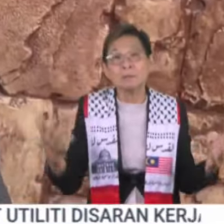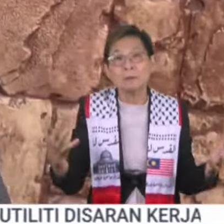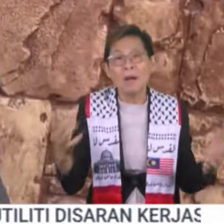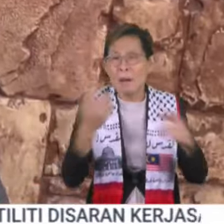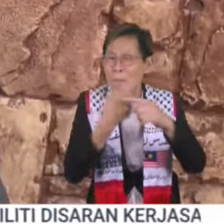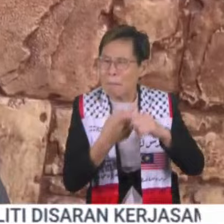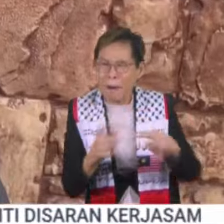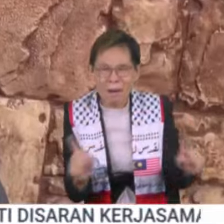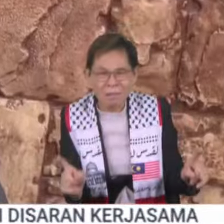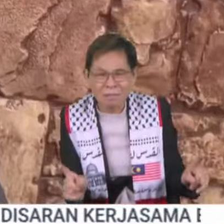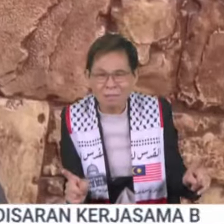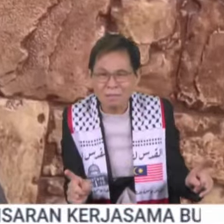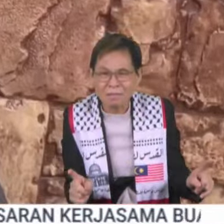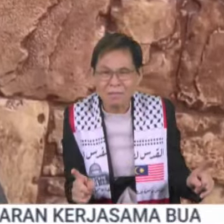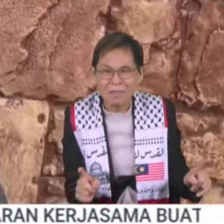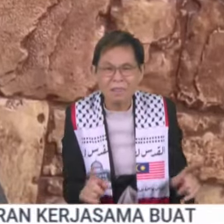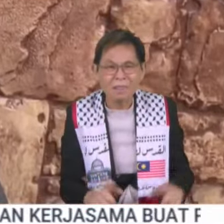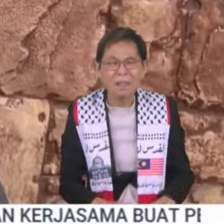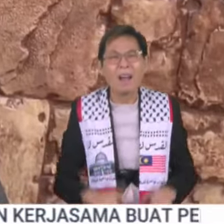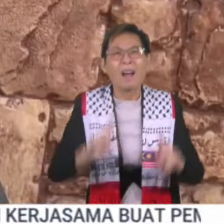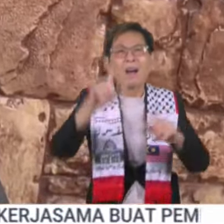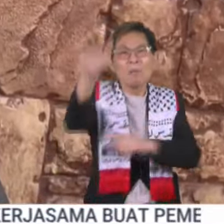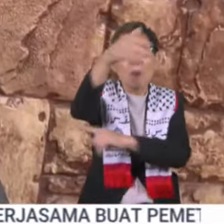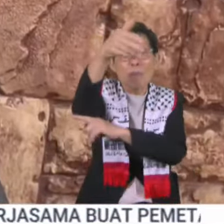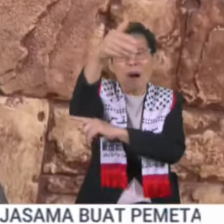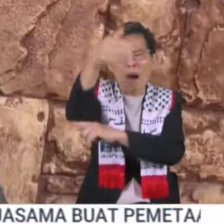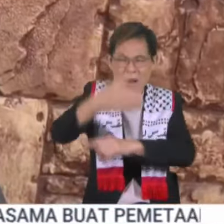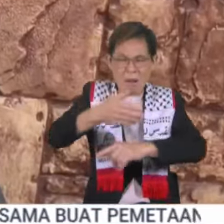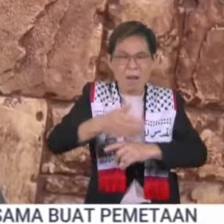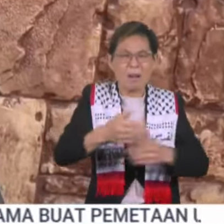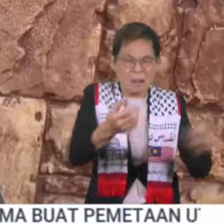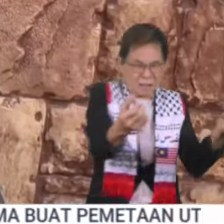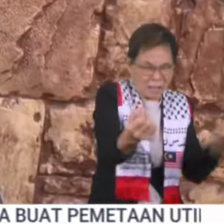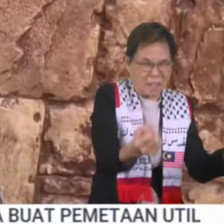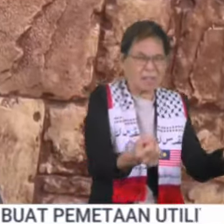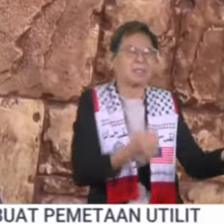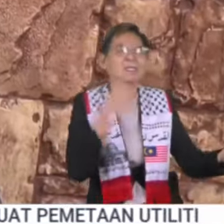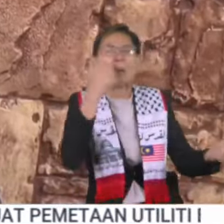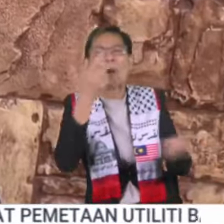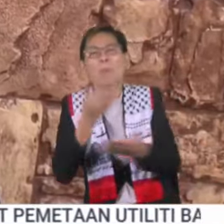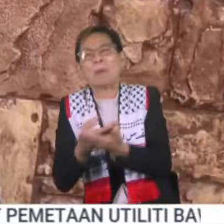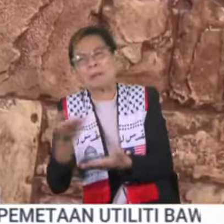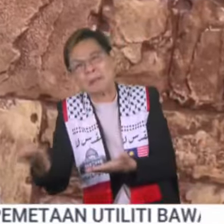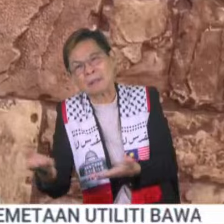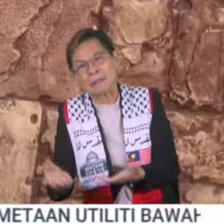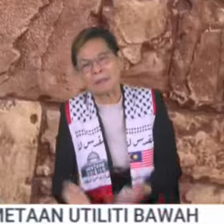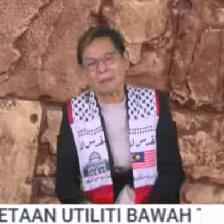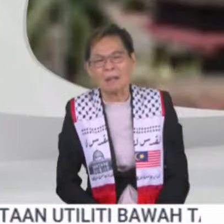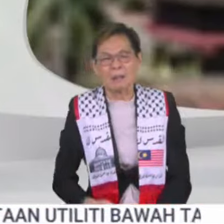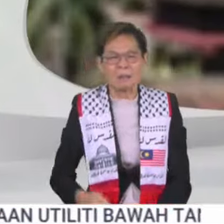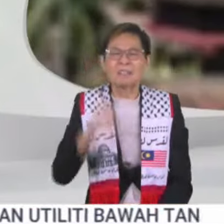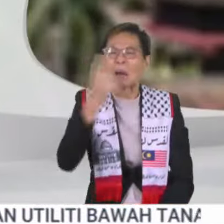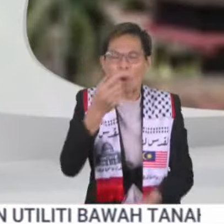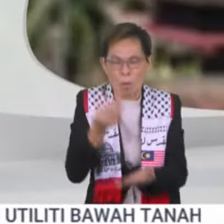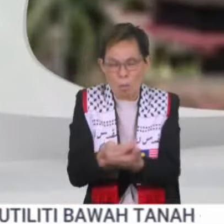Tetapi nak letak satu helai bendera di kereta pun sayang nak beli duit. Nak keluarkan